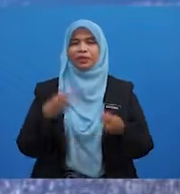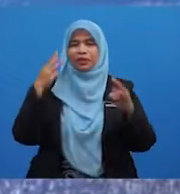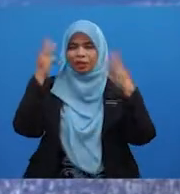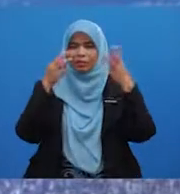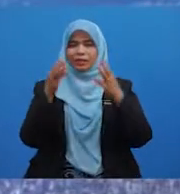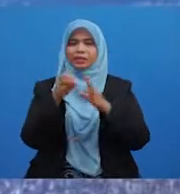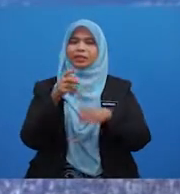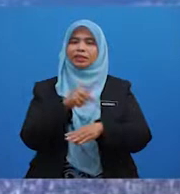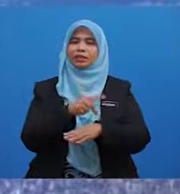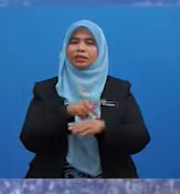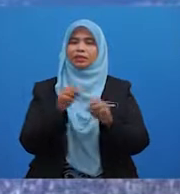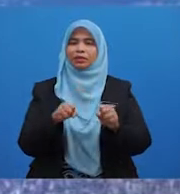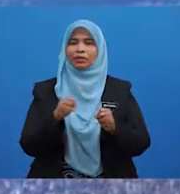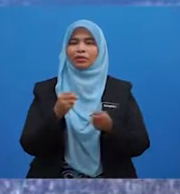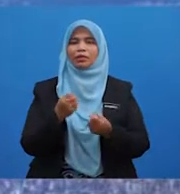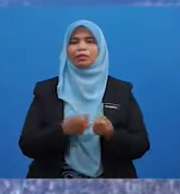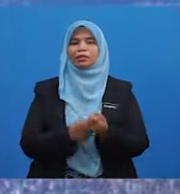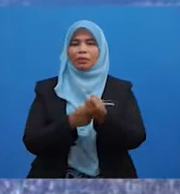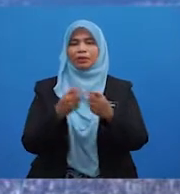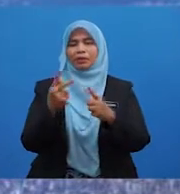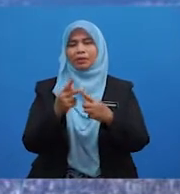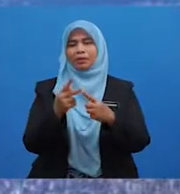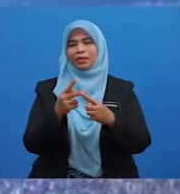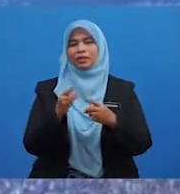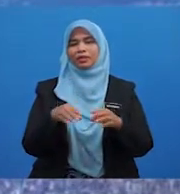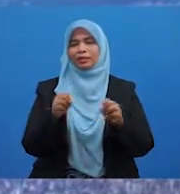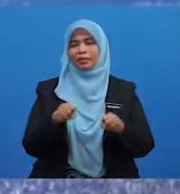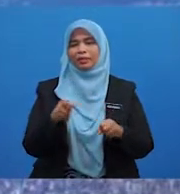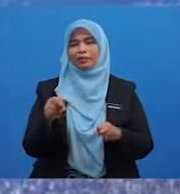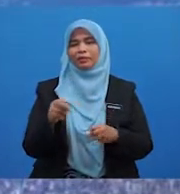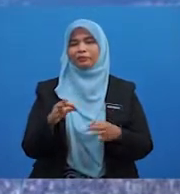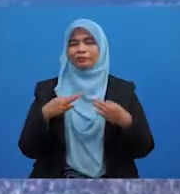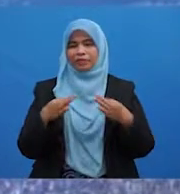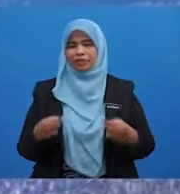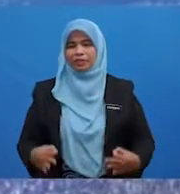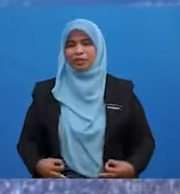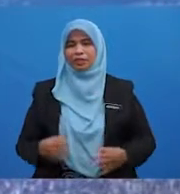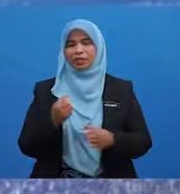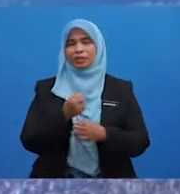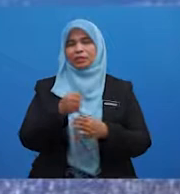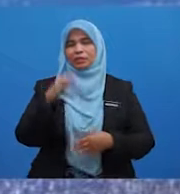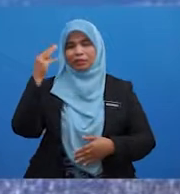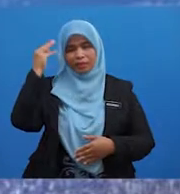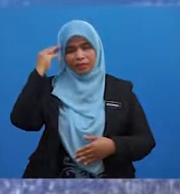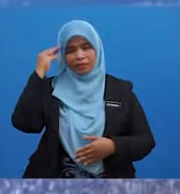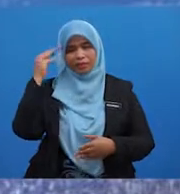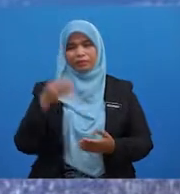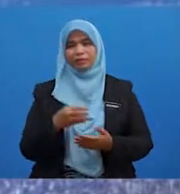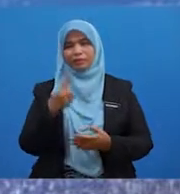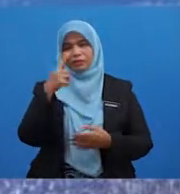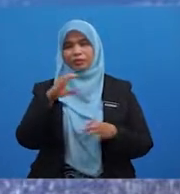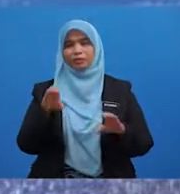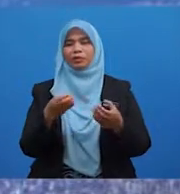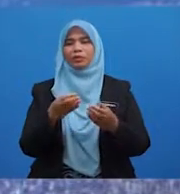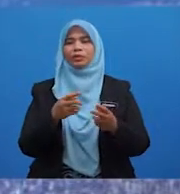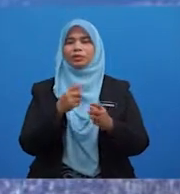boleh menyumbang kepada ketidakmampuan fizikal dan mental untuk berfungsi baik dan boleh menghalang melakukan